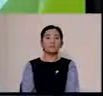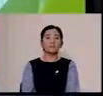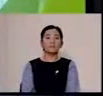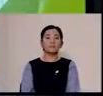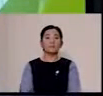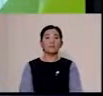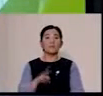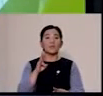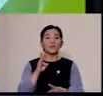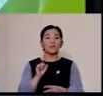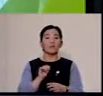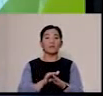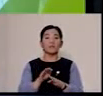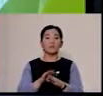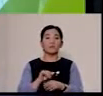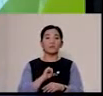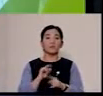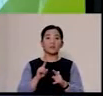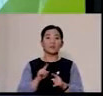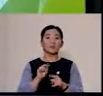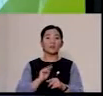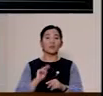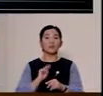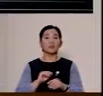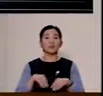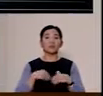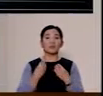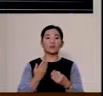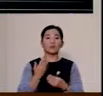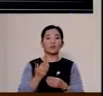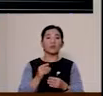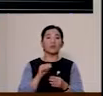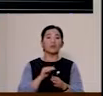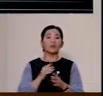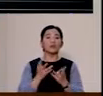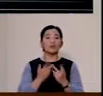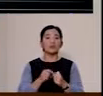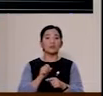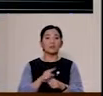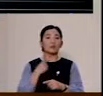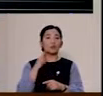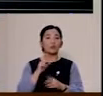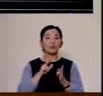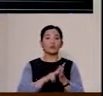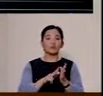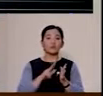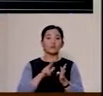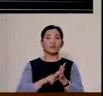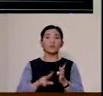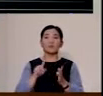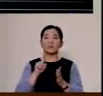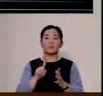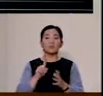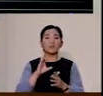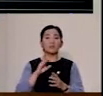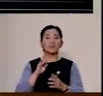На выполнение самостоятельной работы задаю вам решить задачи номер 80 и 81 на